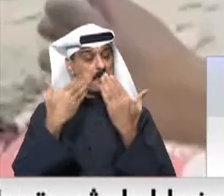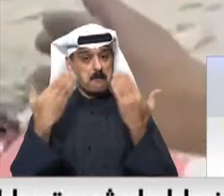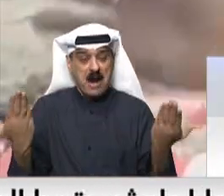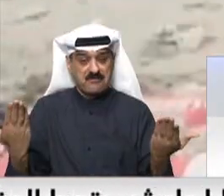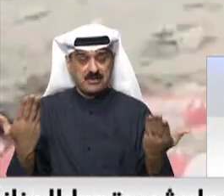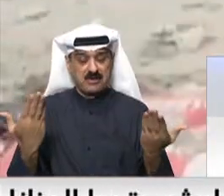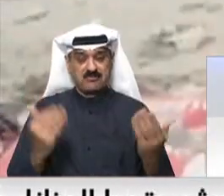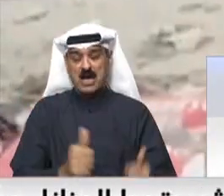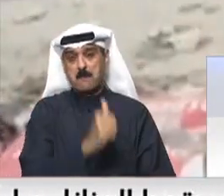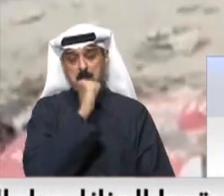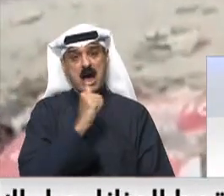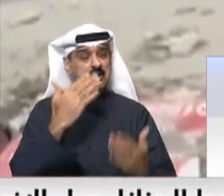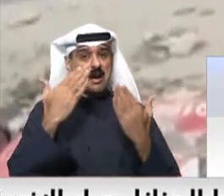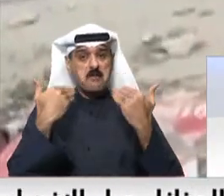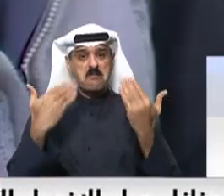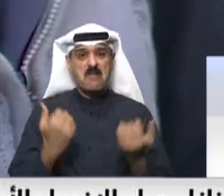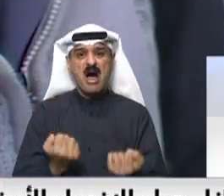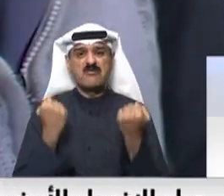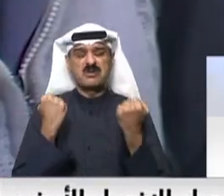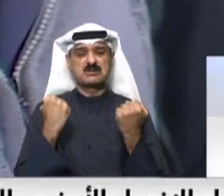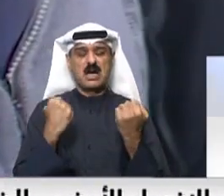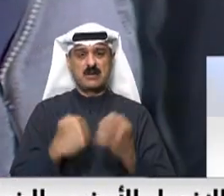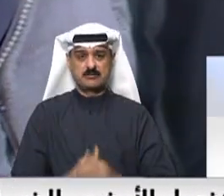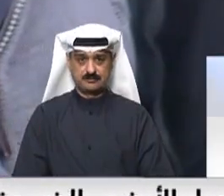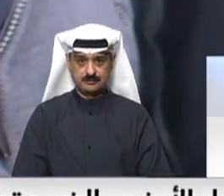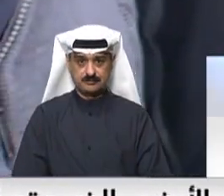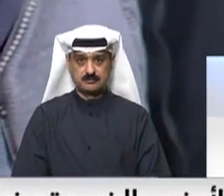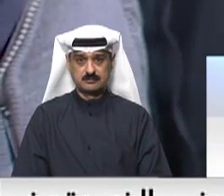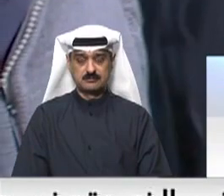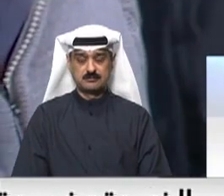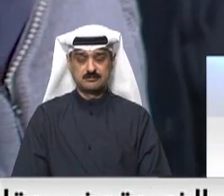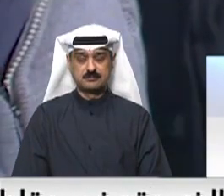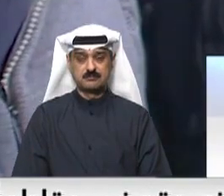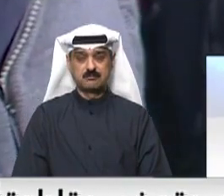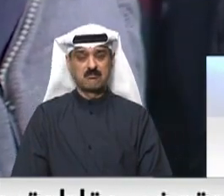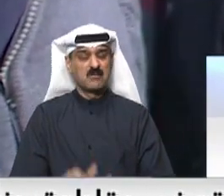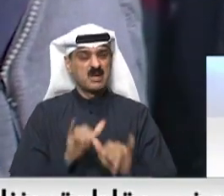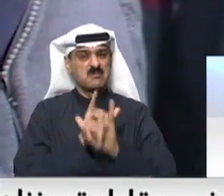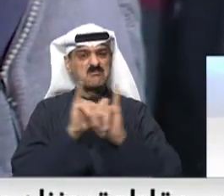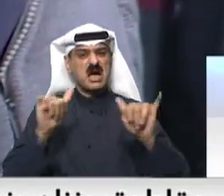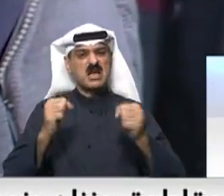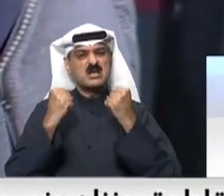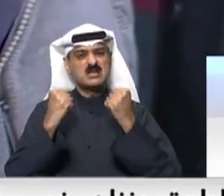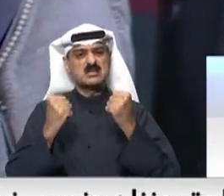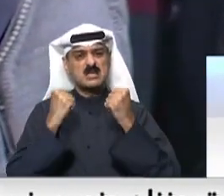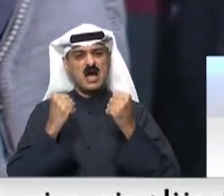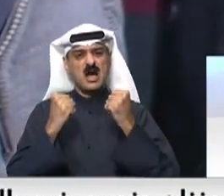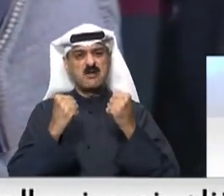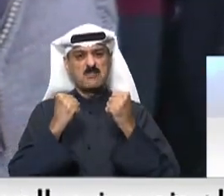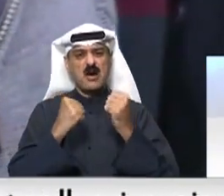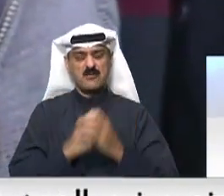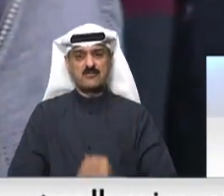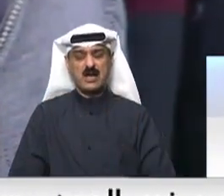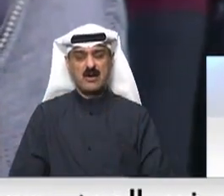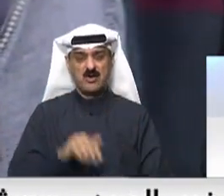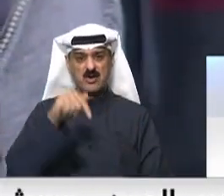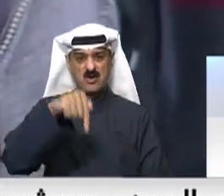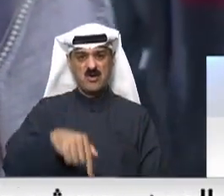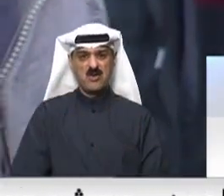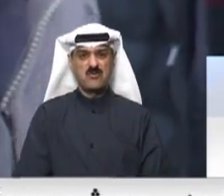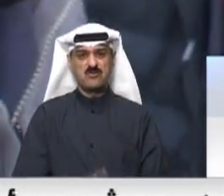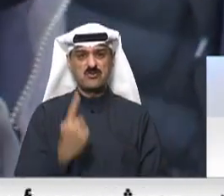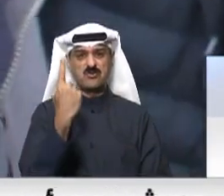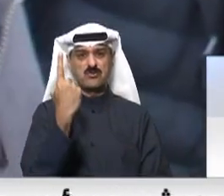محبوسين والقذايف نتخبى في الكر قصبت البيت ومن بعديه هاله العمود الساتر